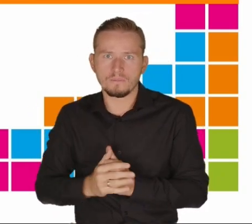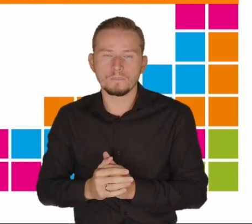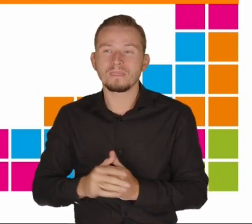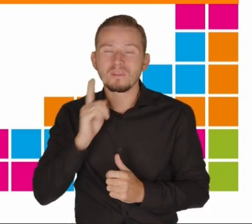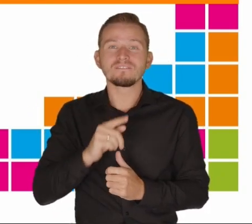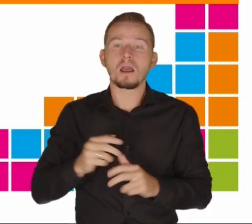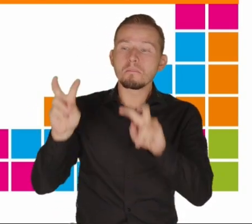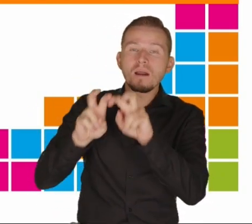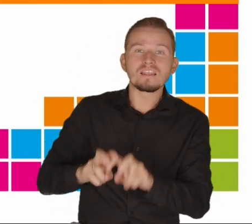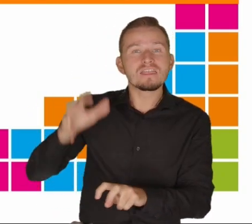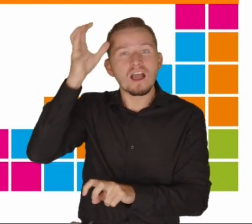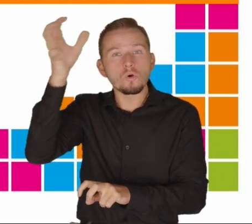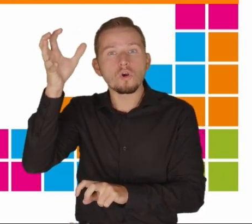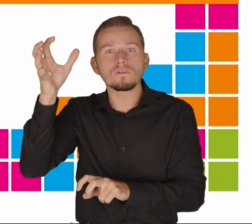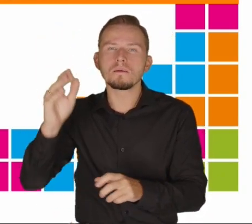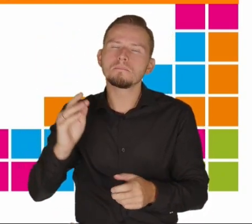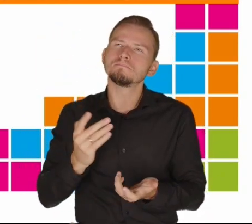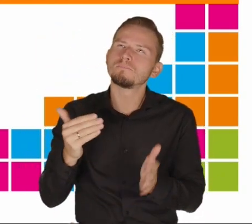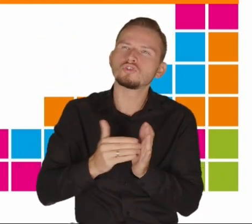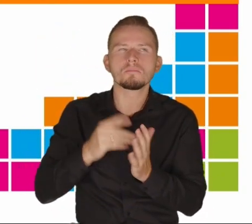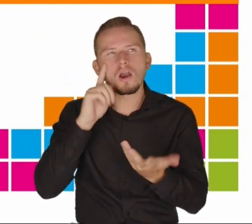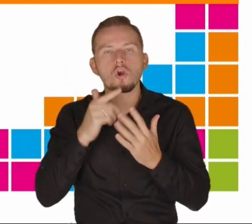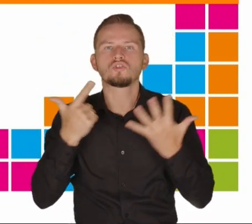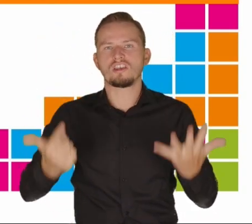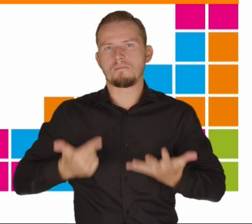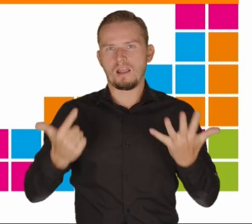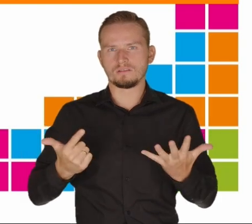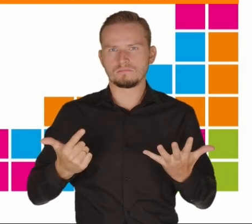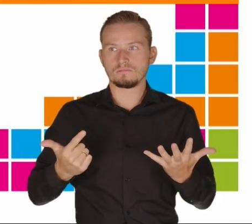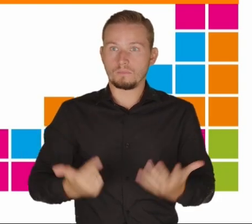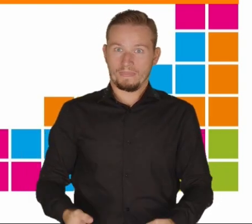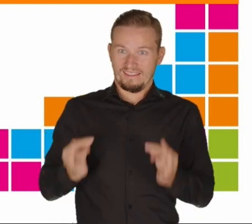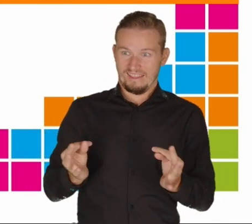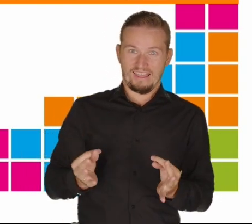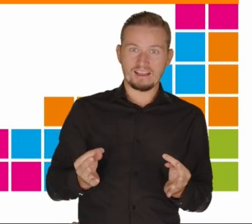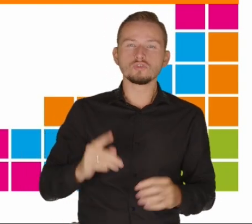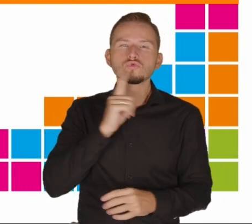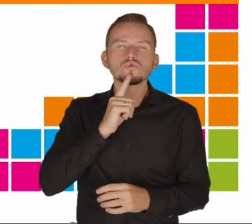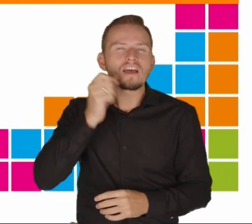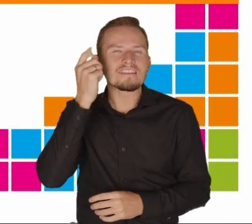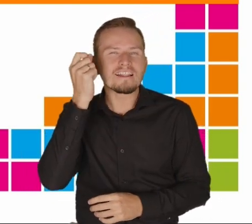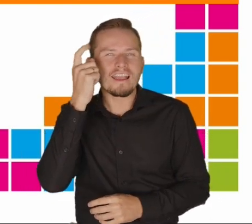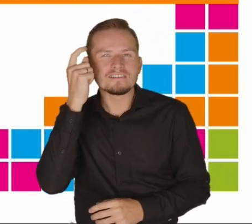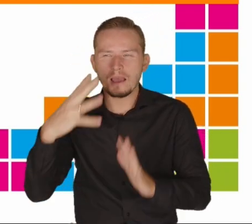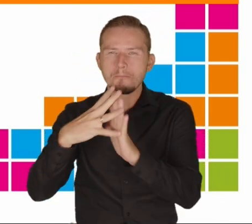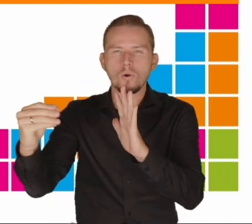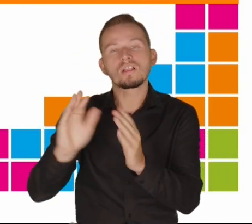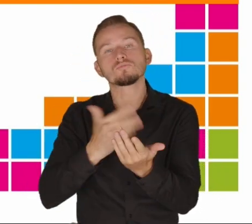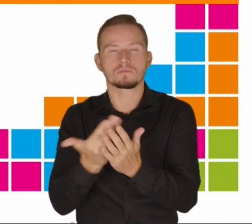lat. Czyli, że jeśli teraz ktoś myśli o tym, żeby badać modele sztucznej inteligencji w kontekście takiej aplikacji, jaką